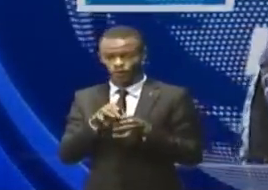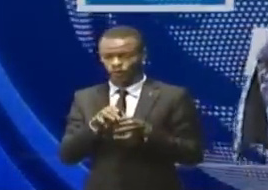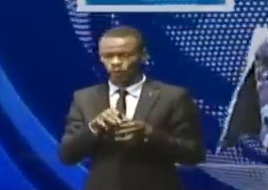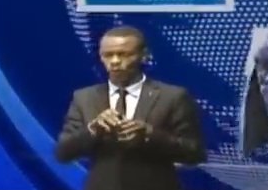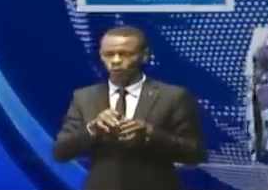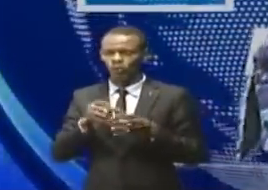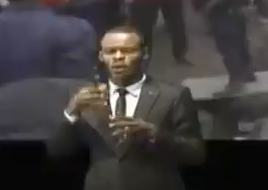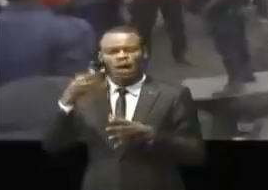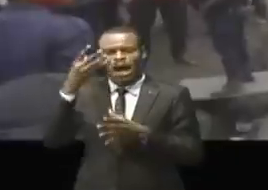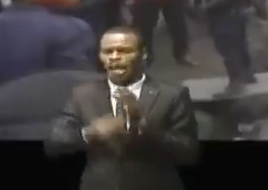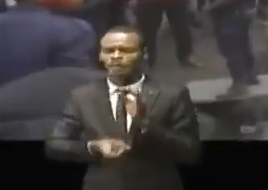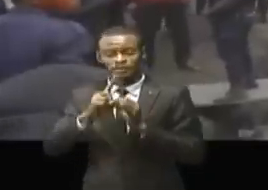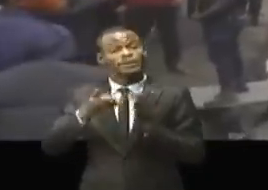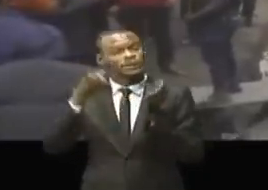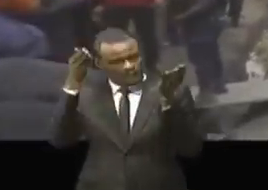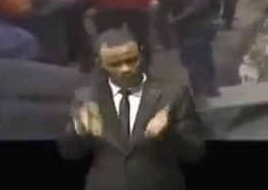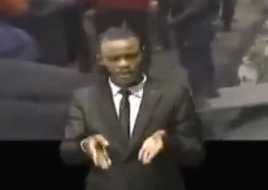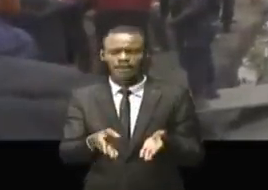constitutionnel. Alain Bikay.